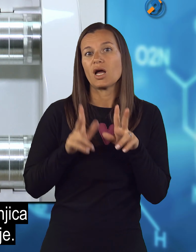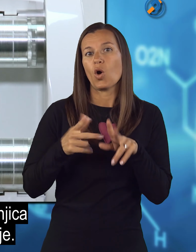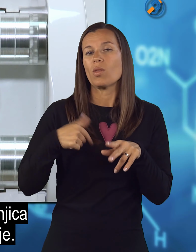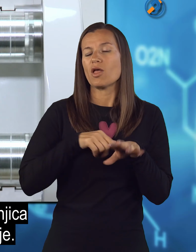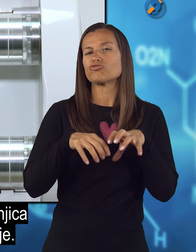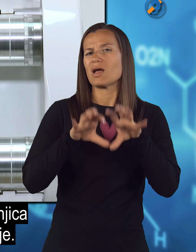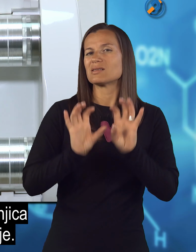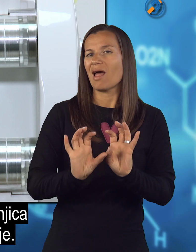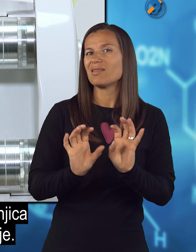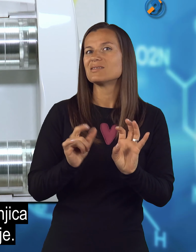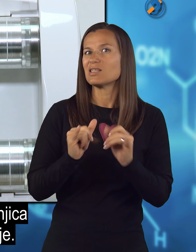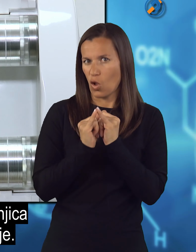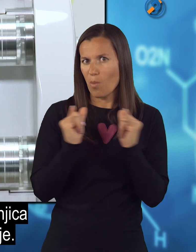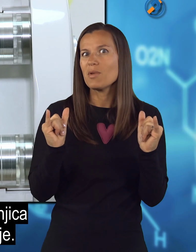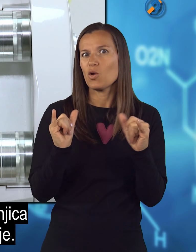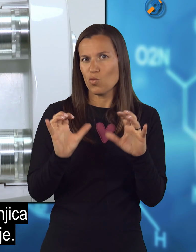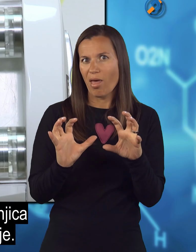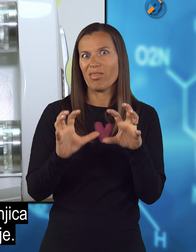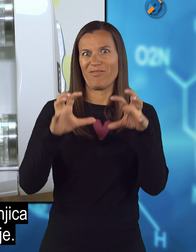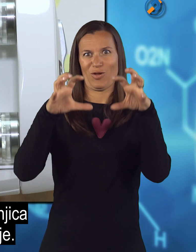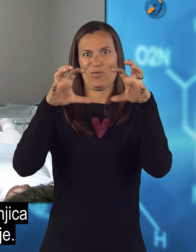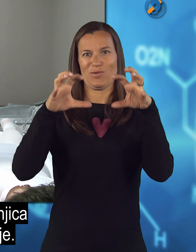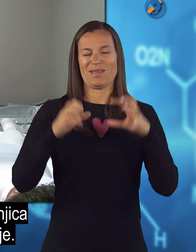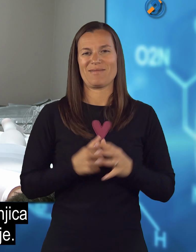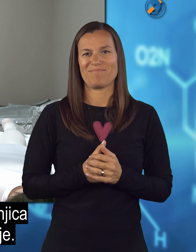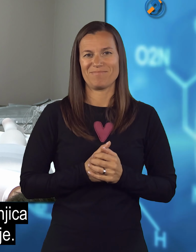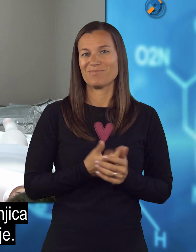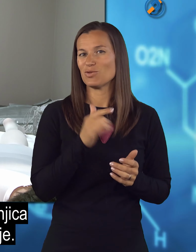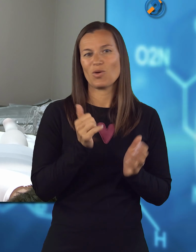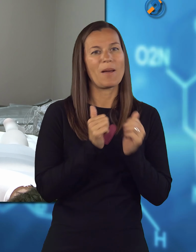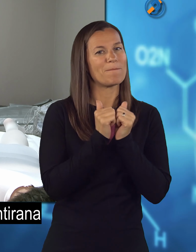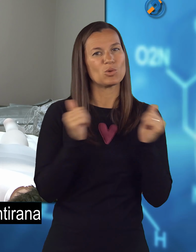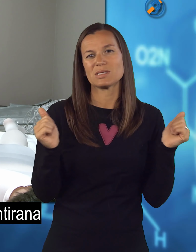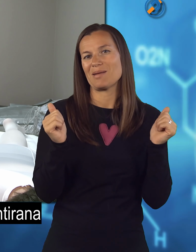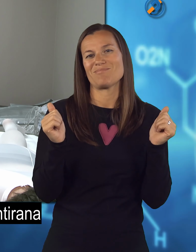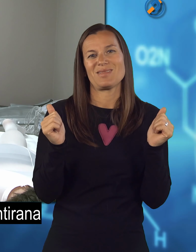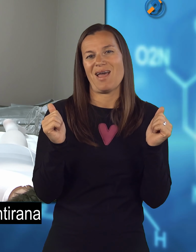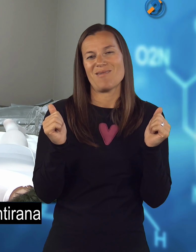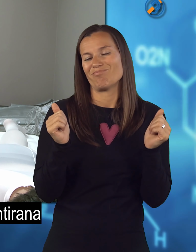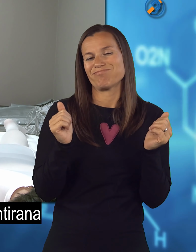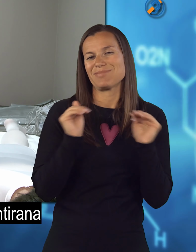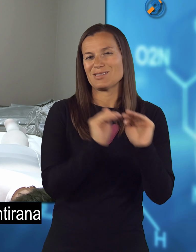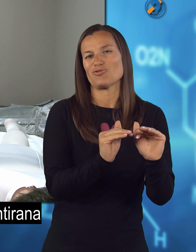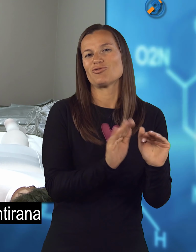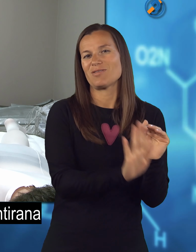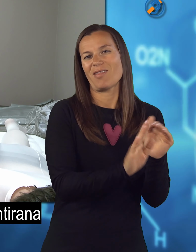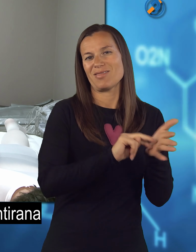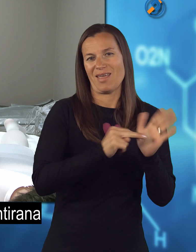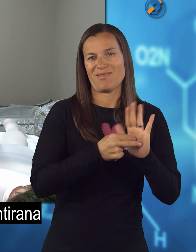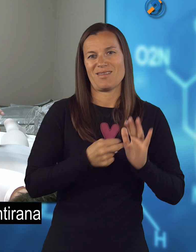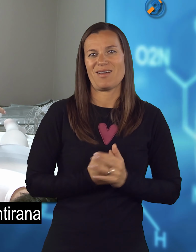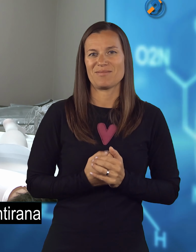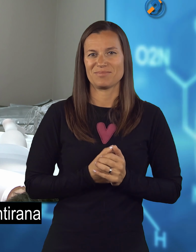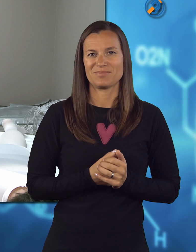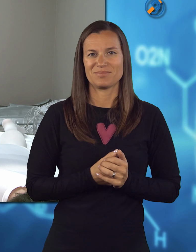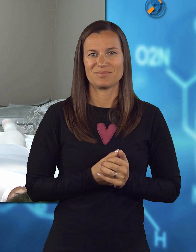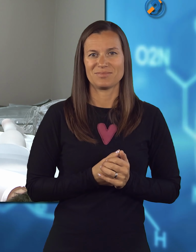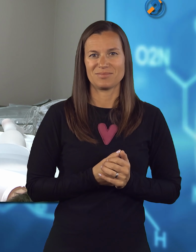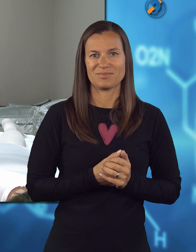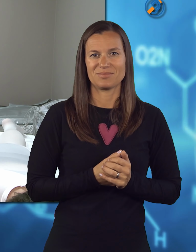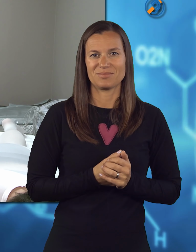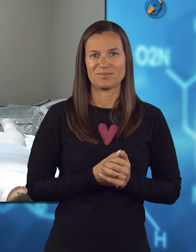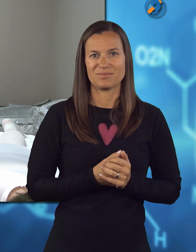se naša zadnjica oblikuje in dviguje. To je posebna patentirana tehnika.